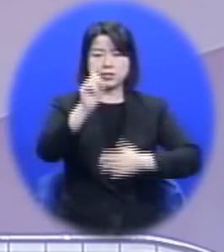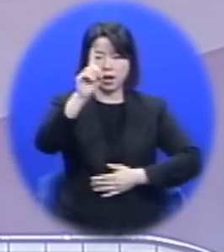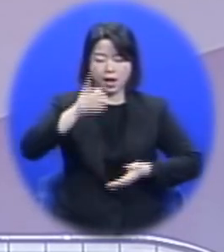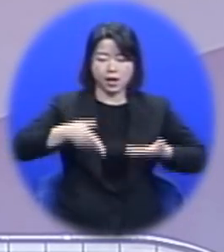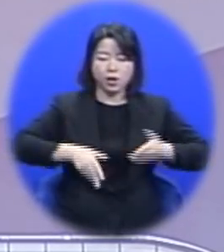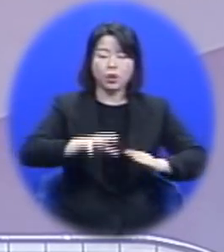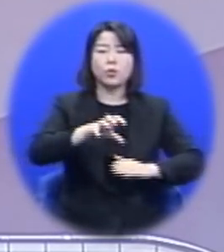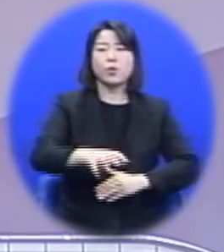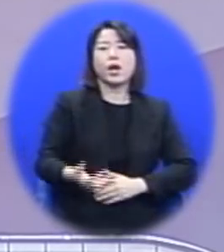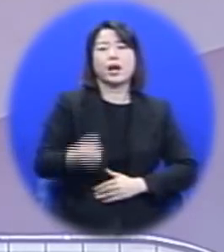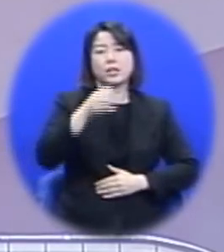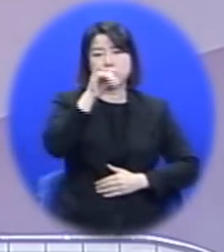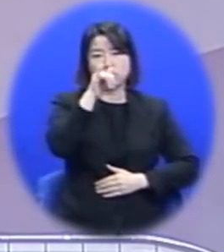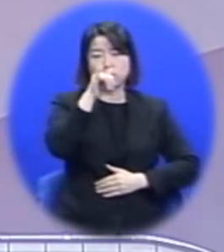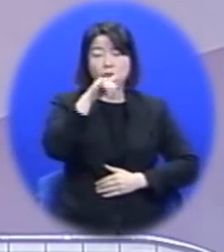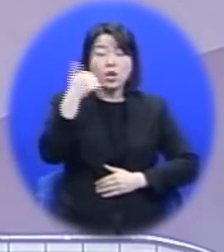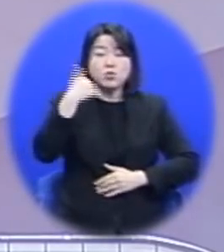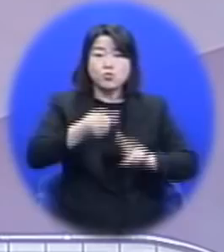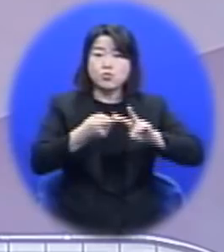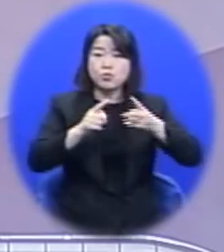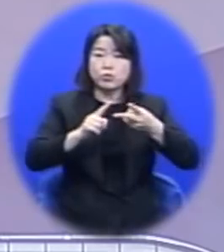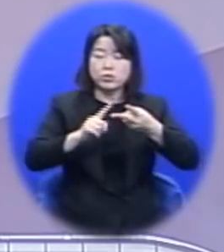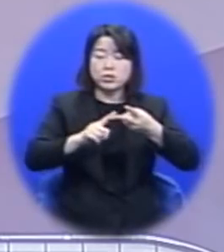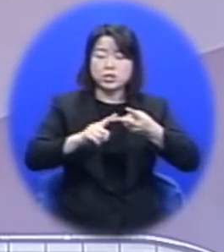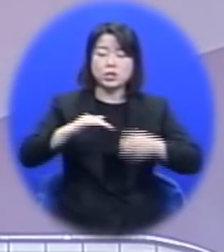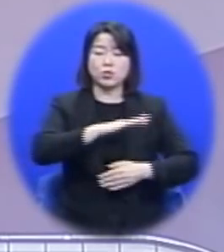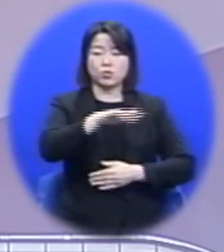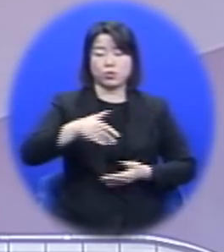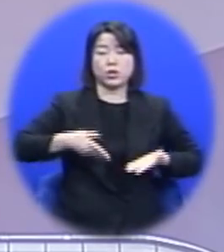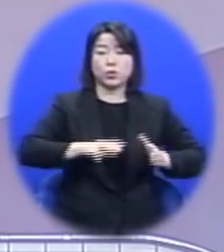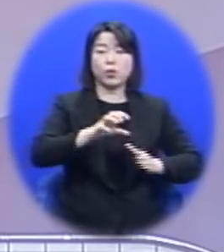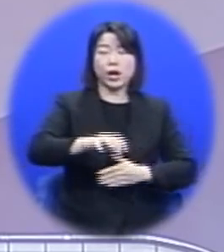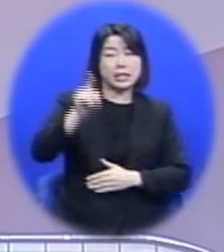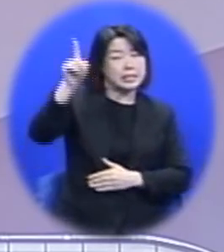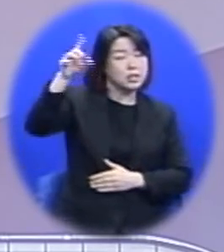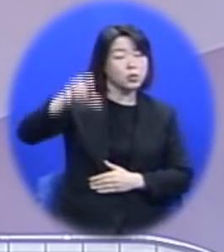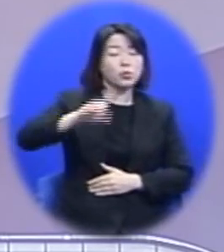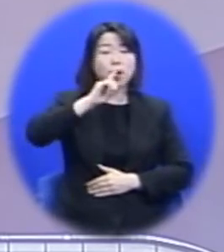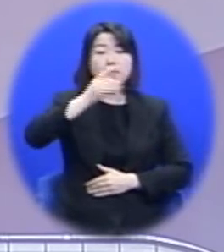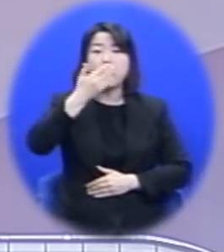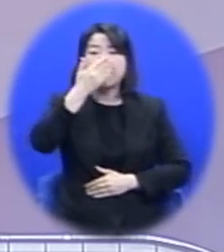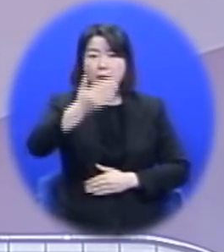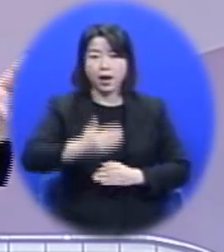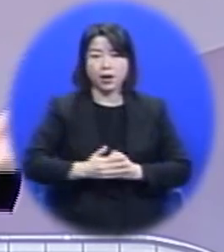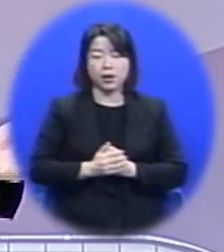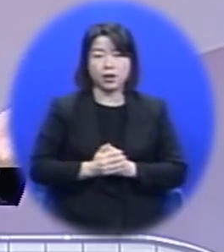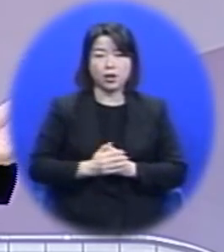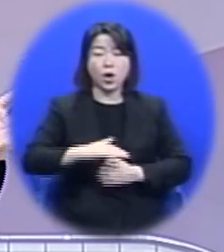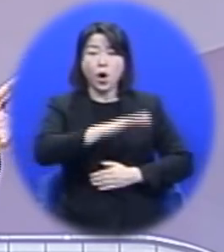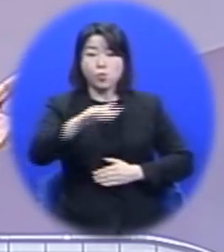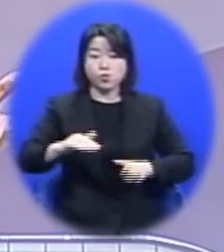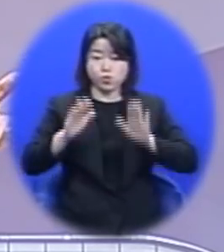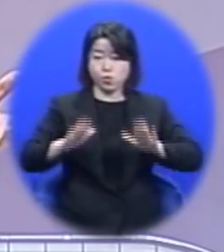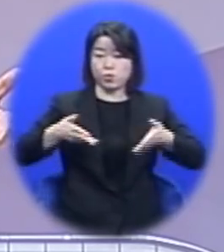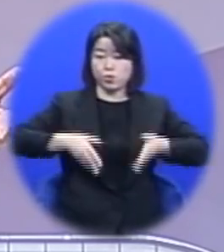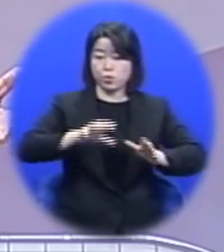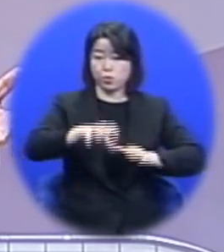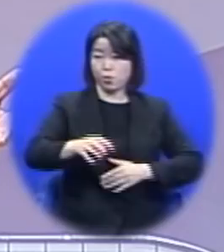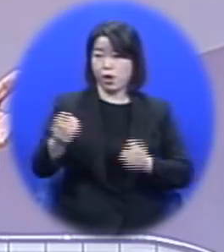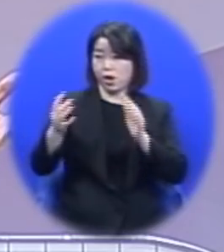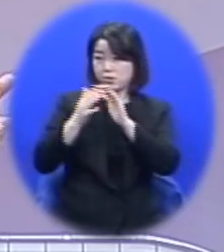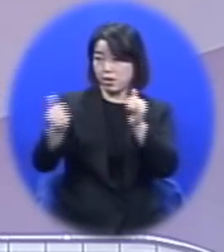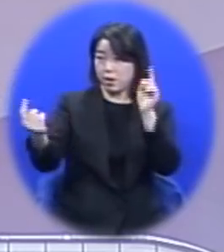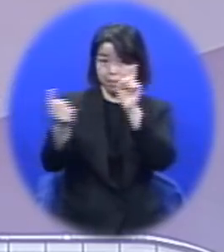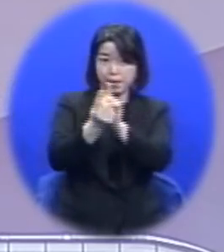고향입니다. 누구나 다 우리 고향은 천국이라고 말합니다. 우리는 오늘 고향 사람들 만난 거예요.